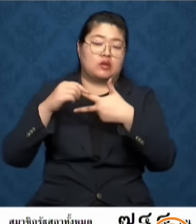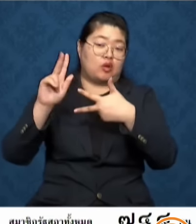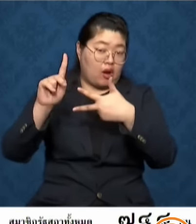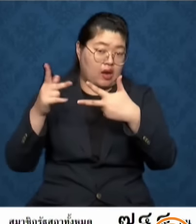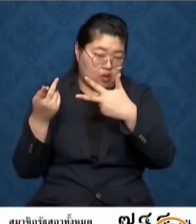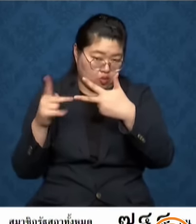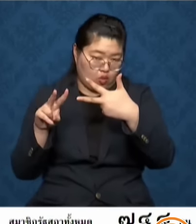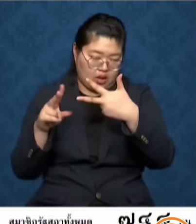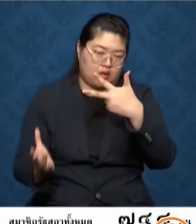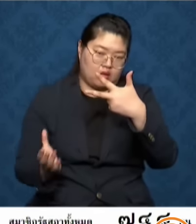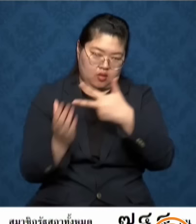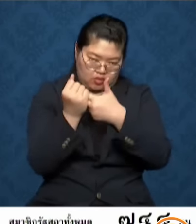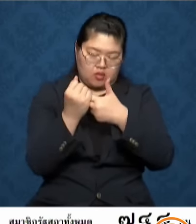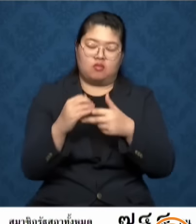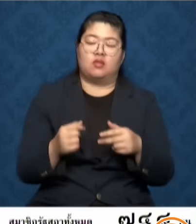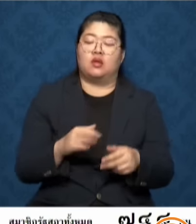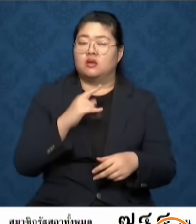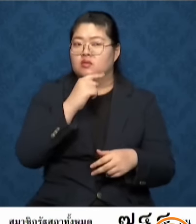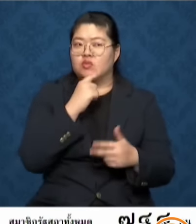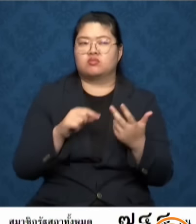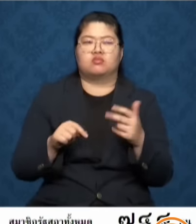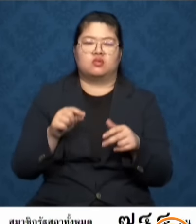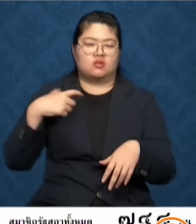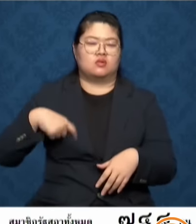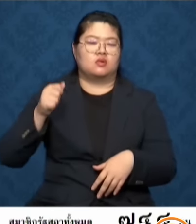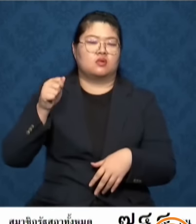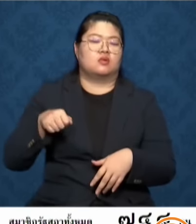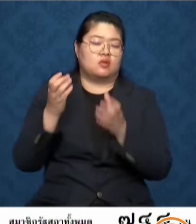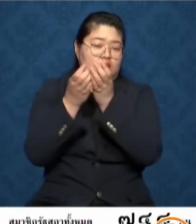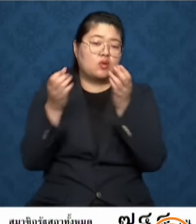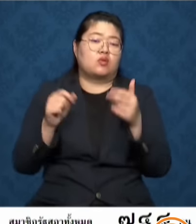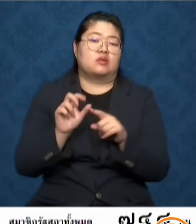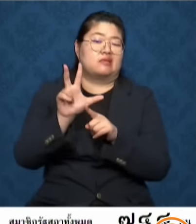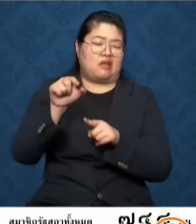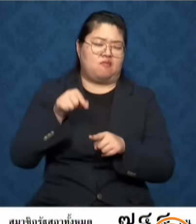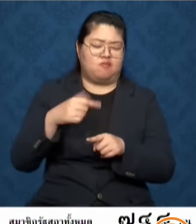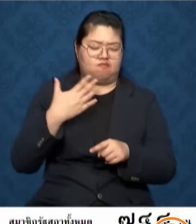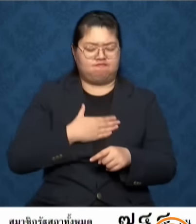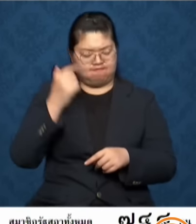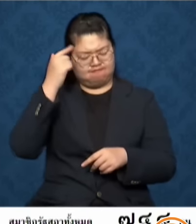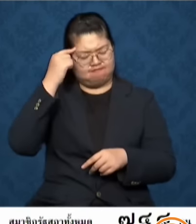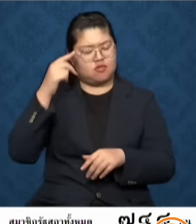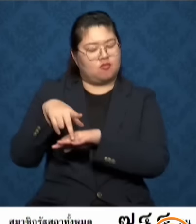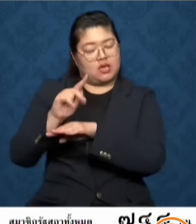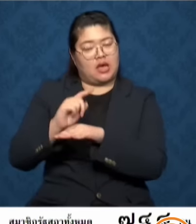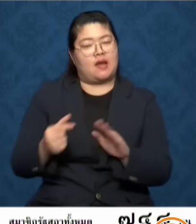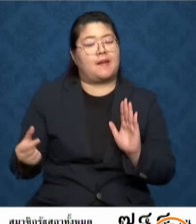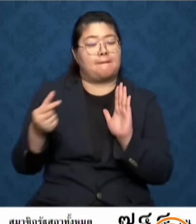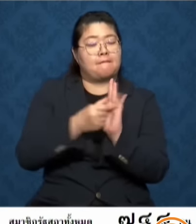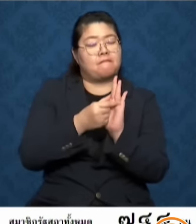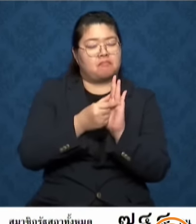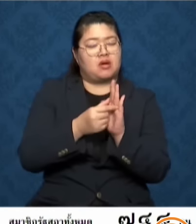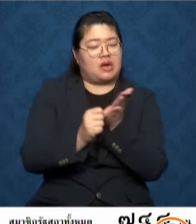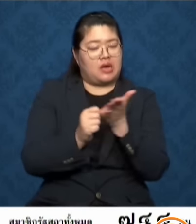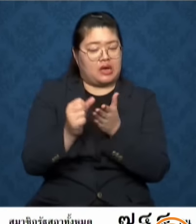ýจากนั้น หากจะยึดตามคามเห็นของท่าน แอศดมผมก he hae ว่พระทานกสามารถปั้จุ รางแ้ไขมู